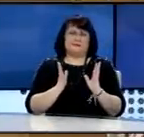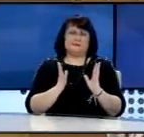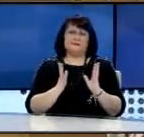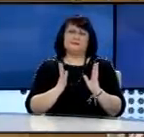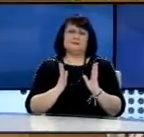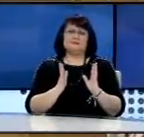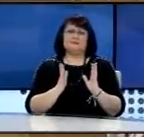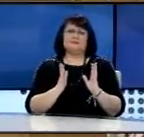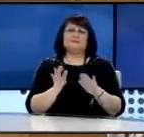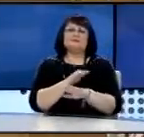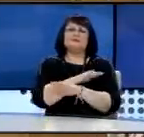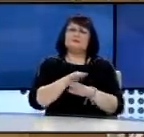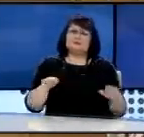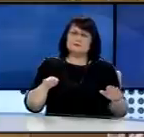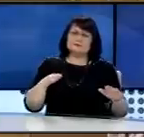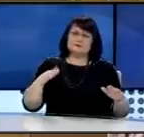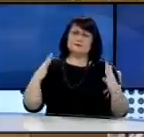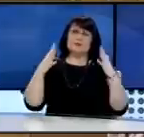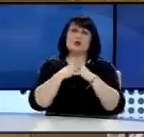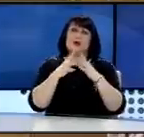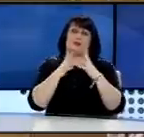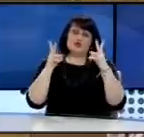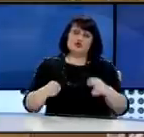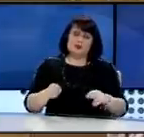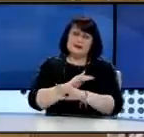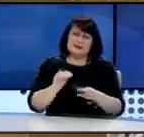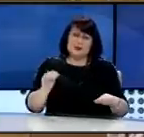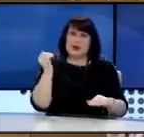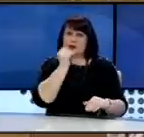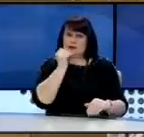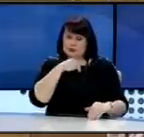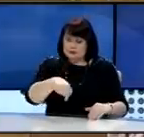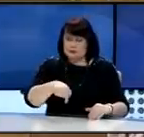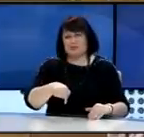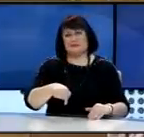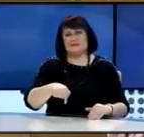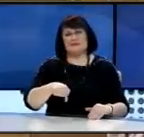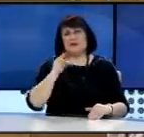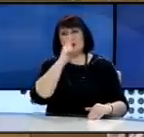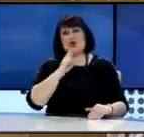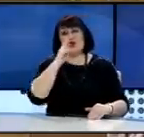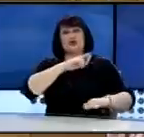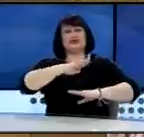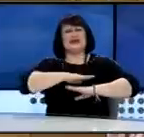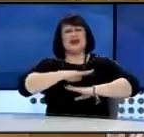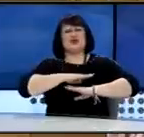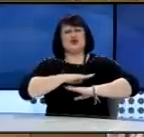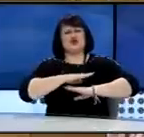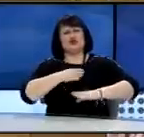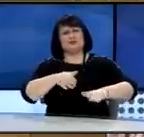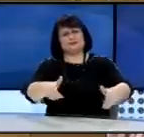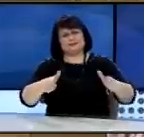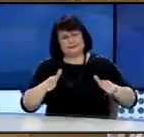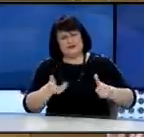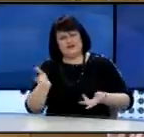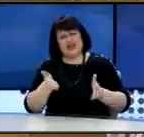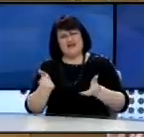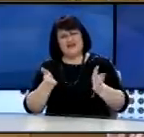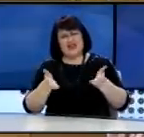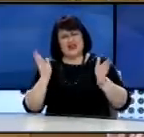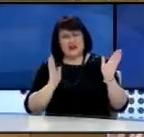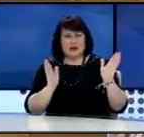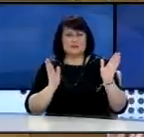προκειμένου να τερματιστεί άμεσα η επίθεση, οι ρωσικές ένοπλες δυνάμεις να αποχωρήσουν και να ανοίξει